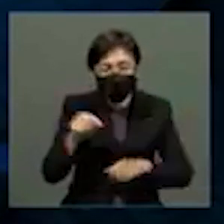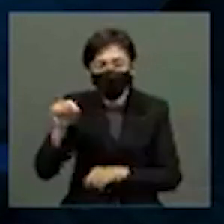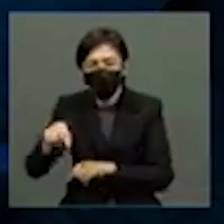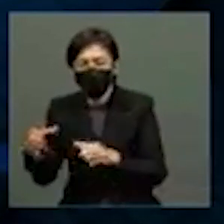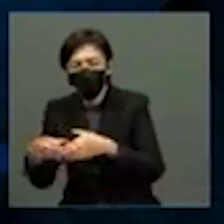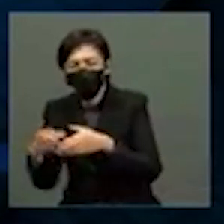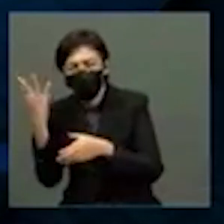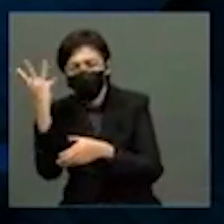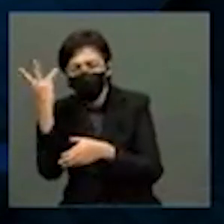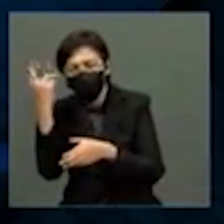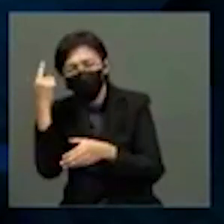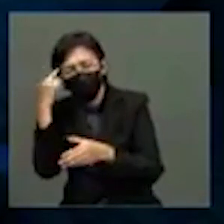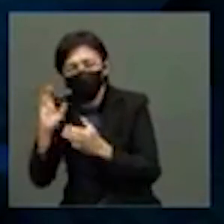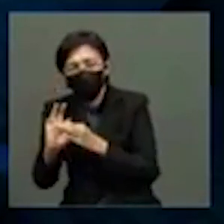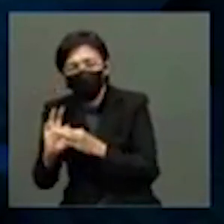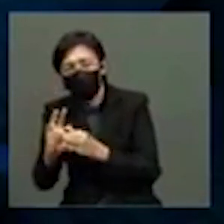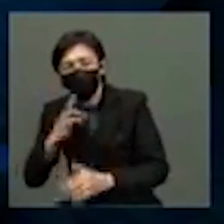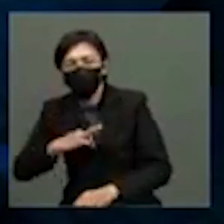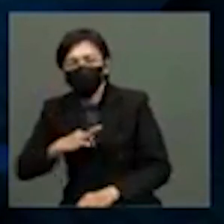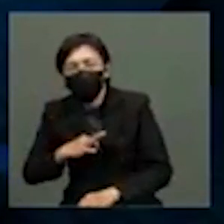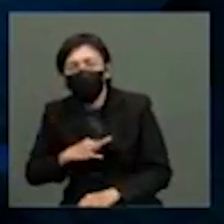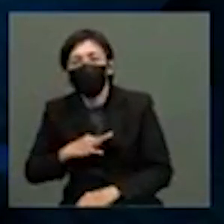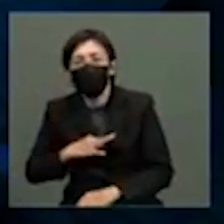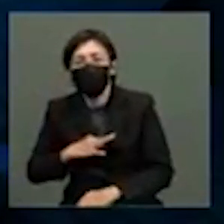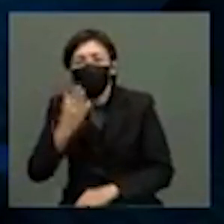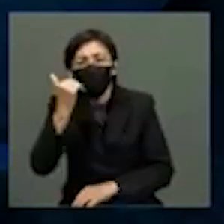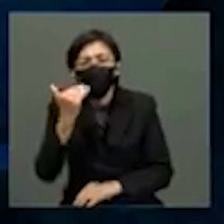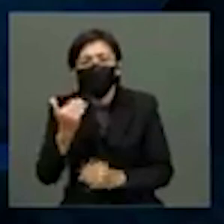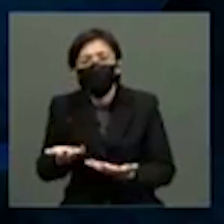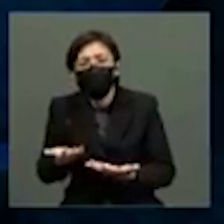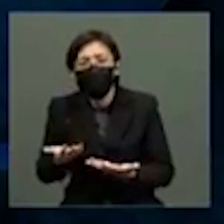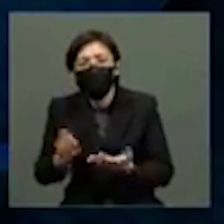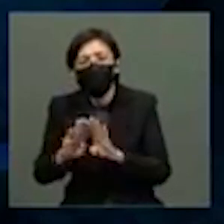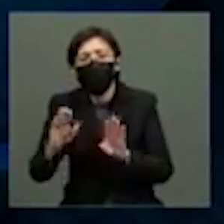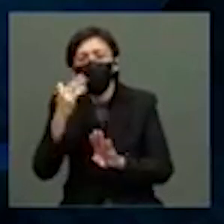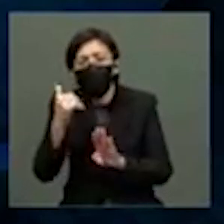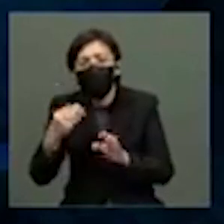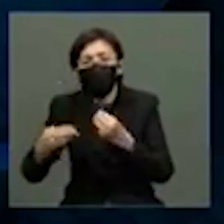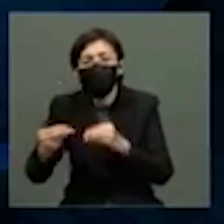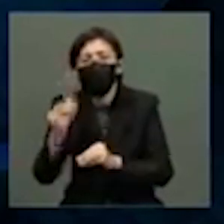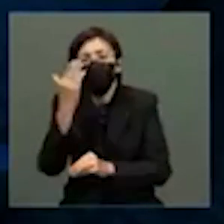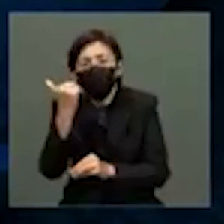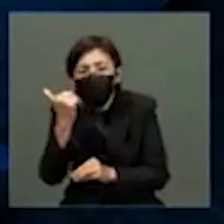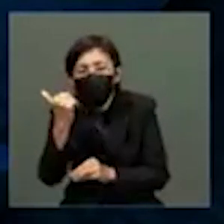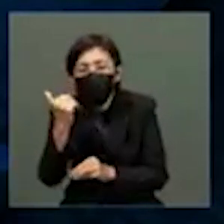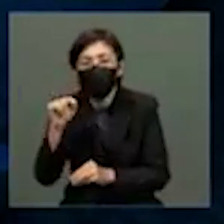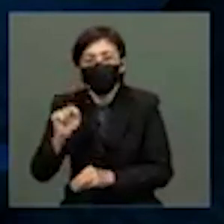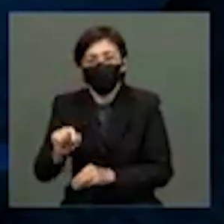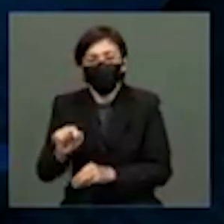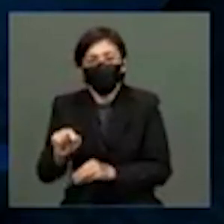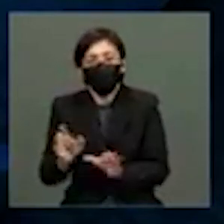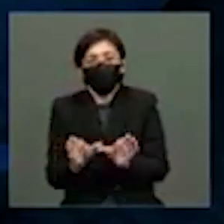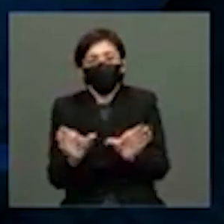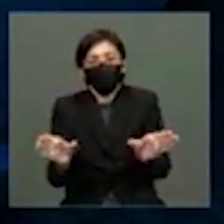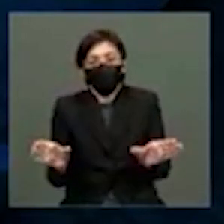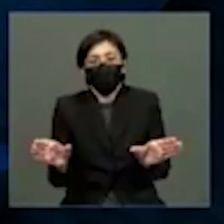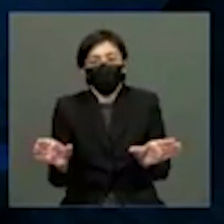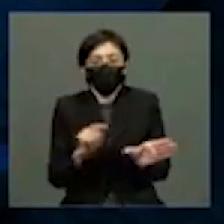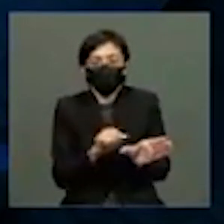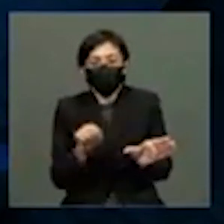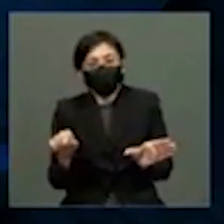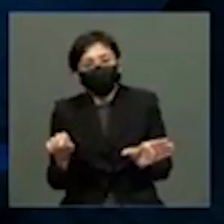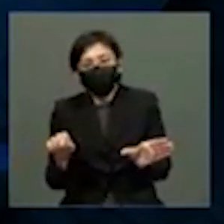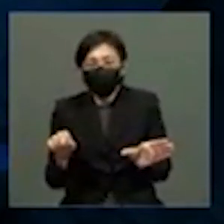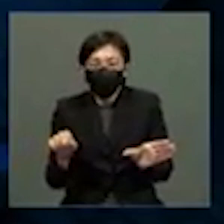ความกังวลใจก็บอกว่าอ้าวไหนยังเข้มอยู่ได้ยังผ่อนคลายได้ยังไงนะครับนี่คือสิ่งที่ท